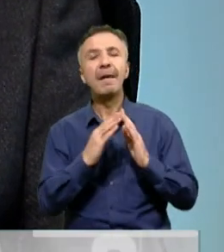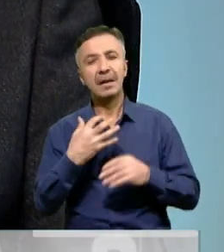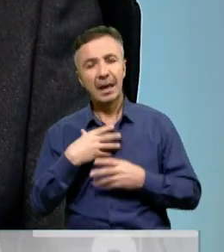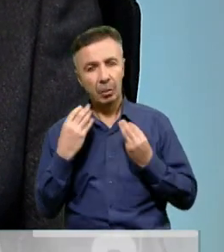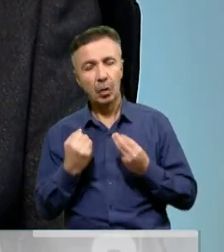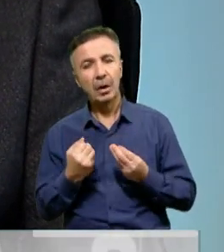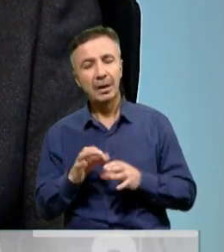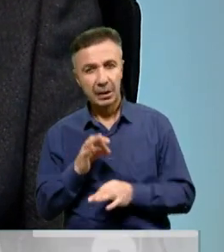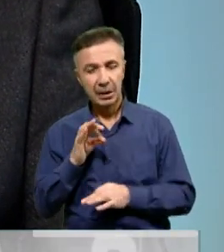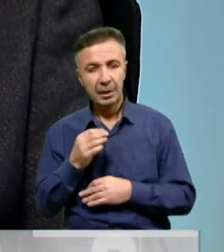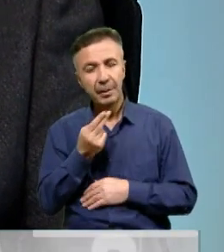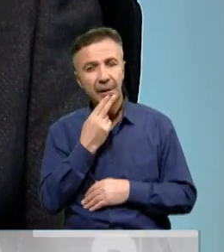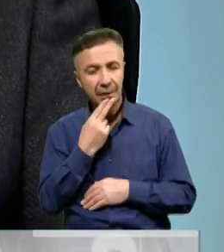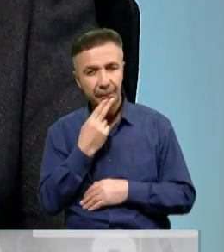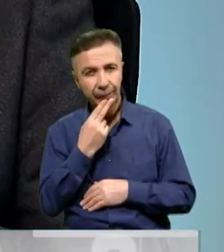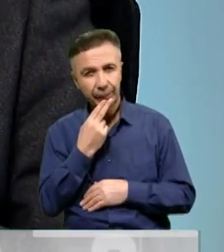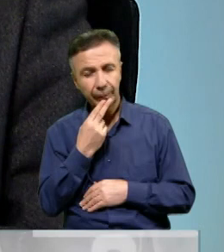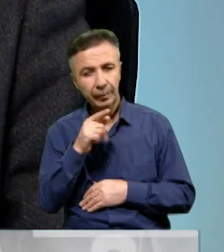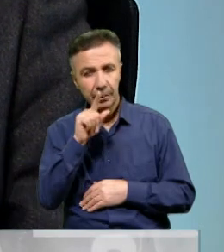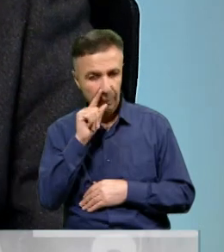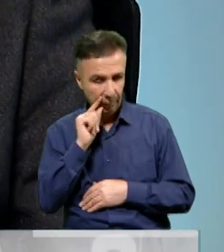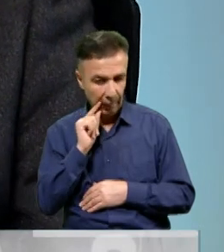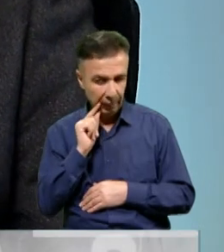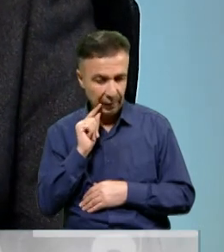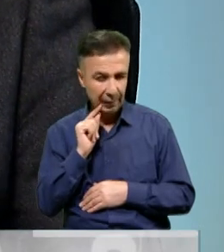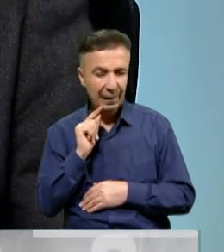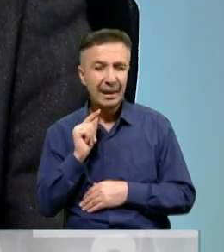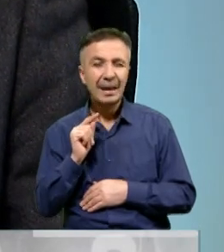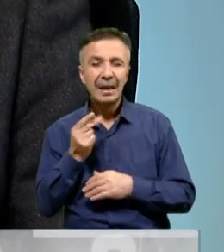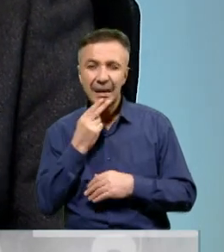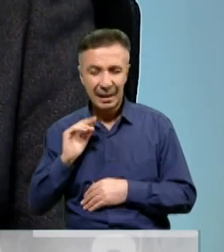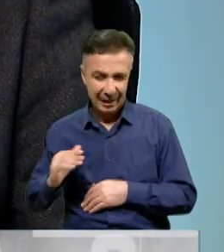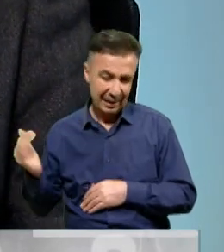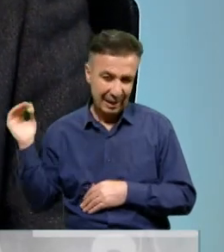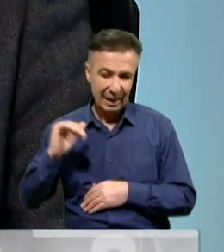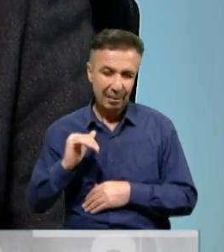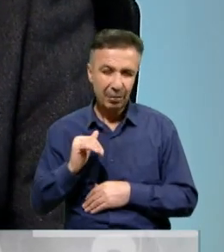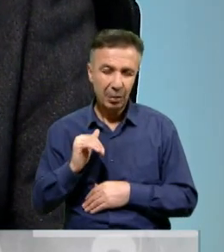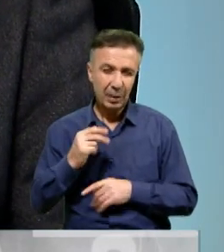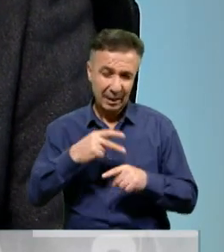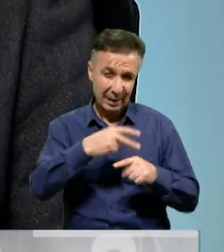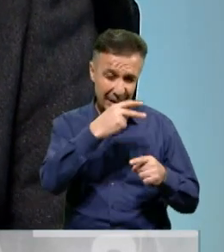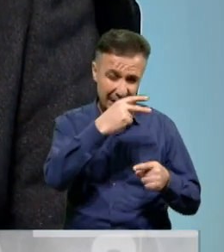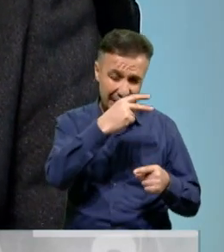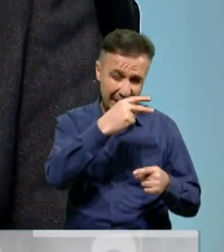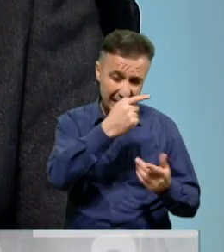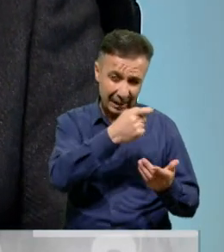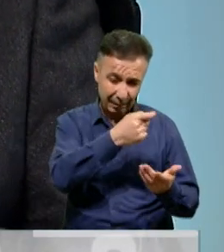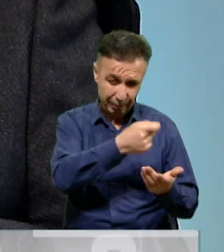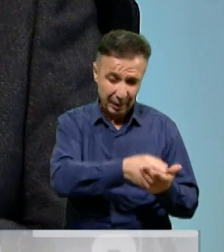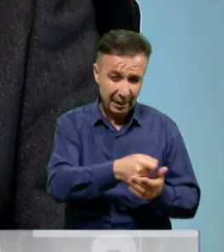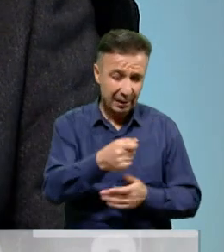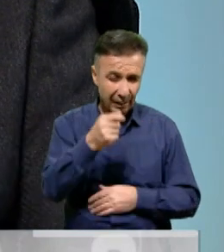olan beyefendi veya hanımefendi kızına gelen bu zekat ve sadaka parasından yiyebilir mi, yiyemez